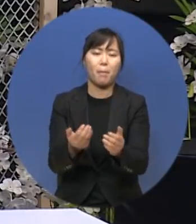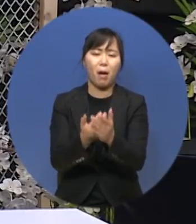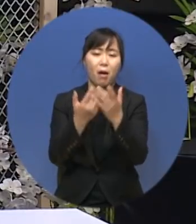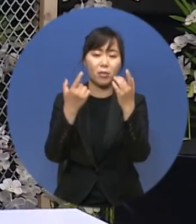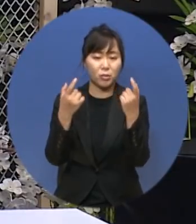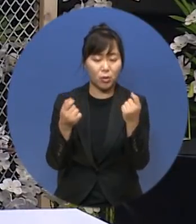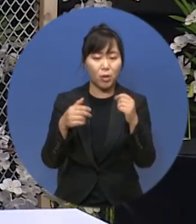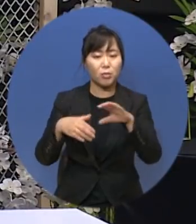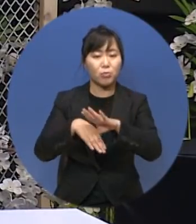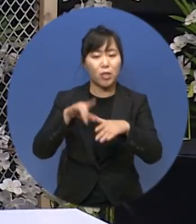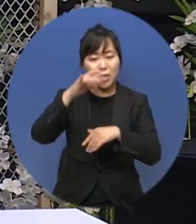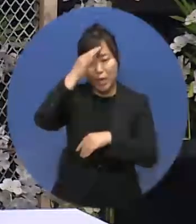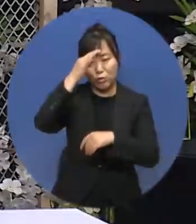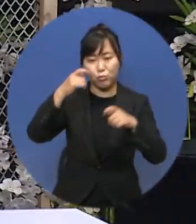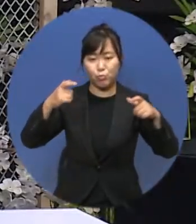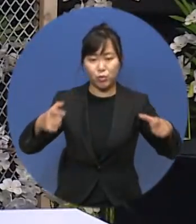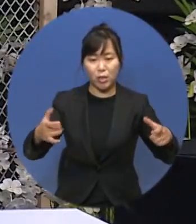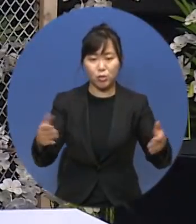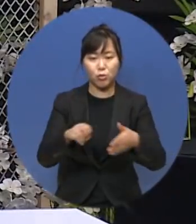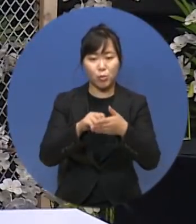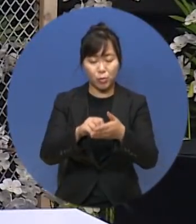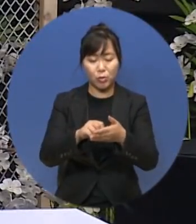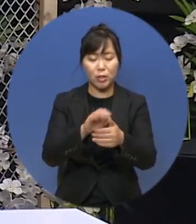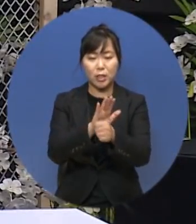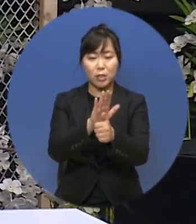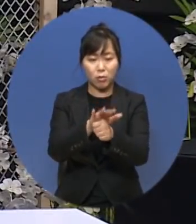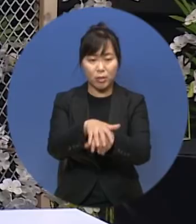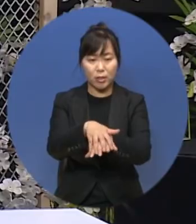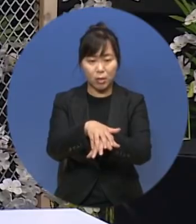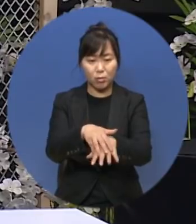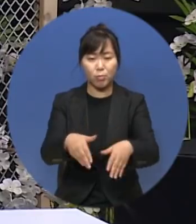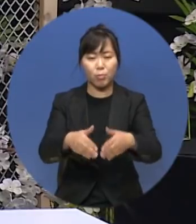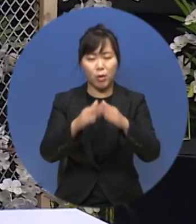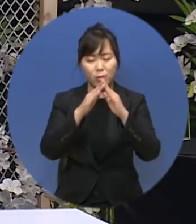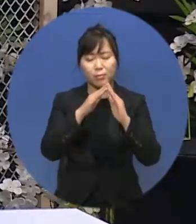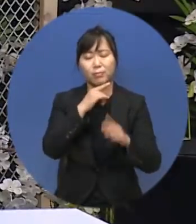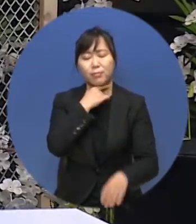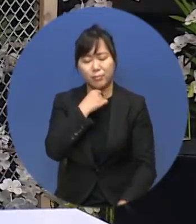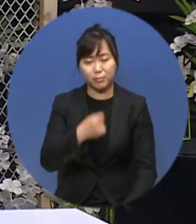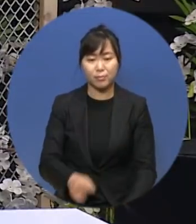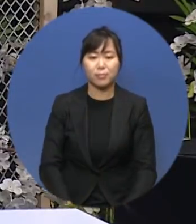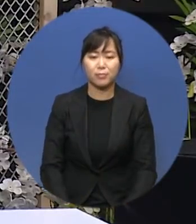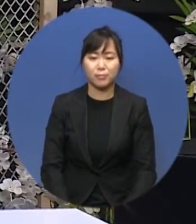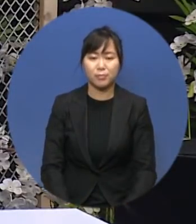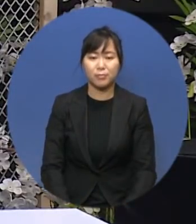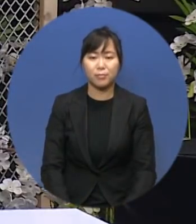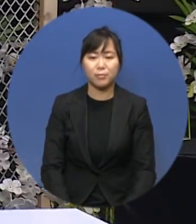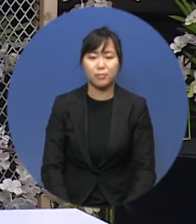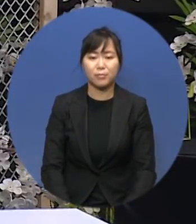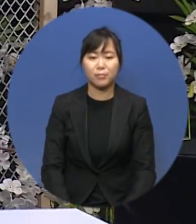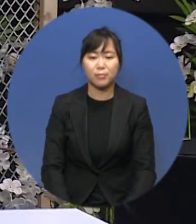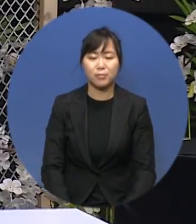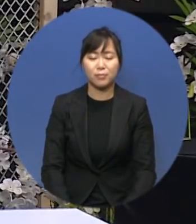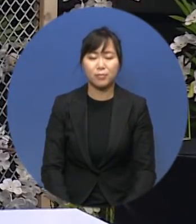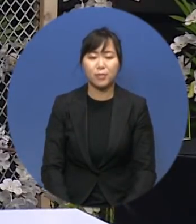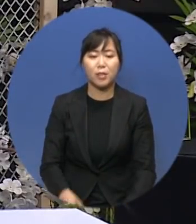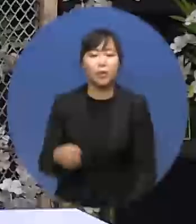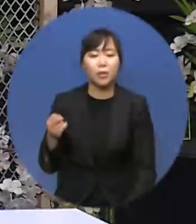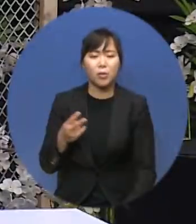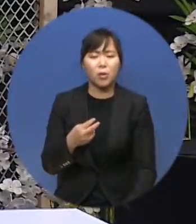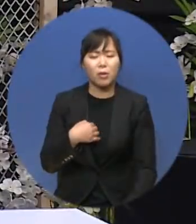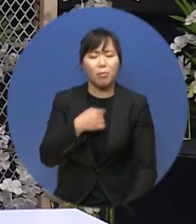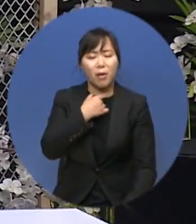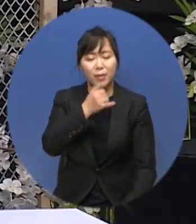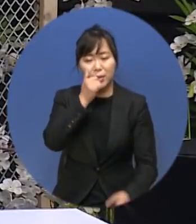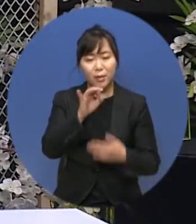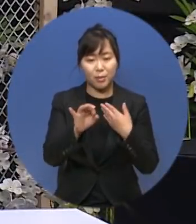것처럼 문화예술 분야 취업도 지원 체계를 구축해 주시면 참 좋겠다 하는 바람입니다. 또한 바람이